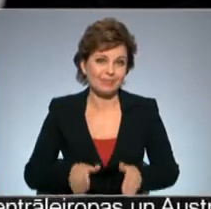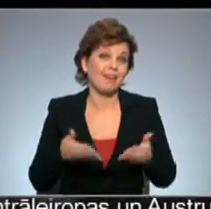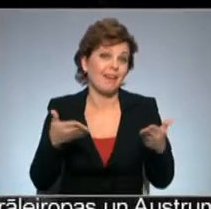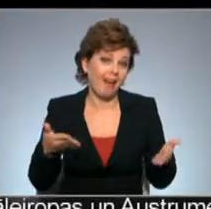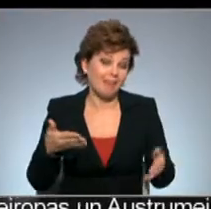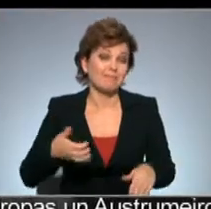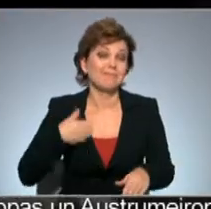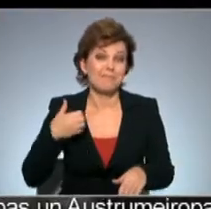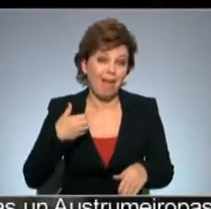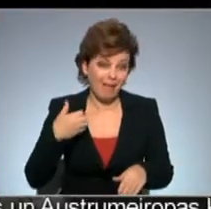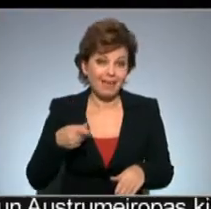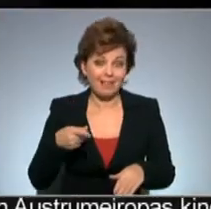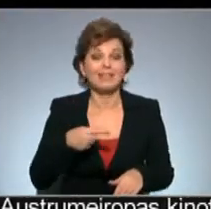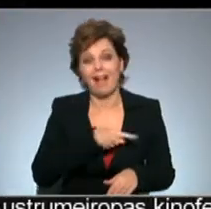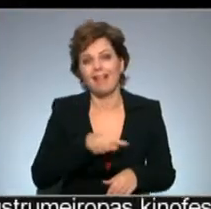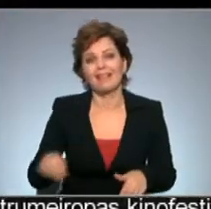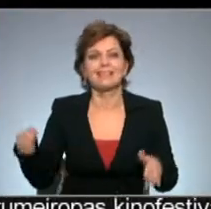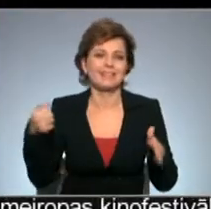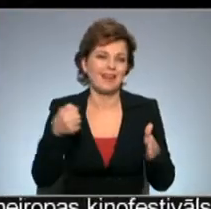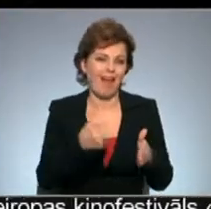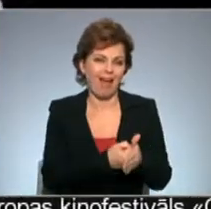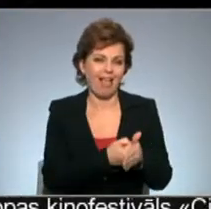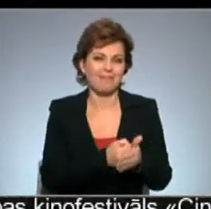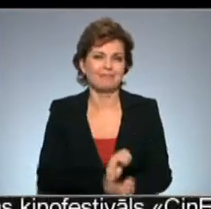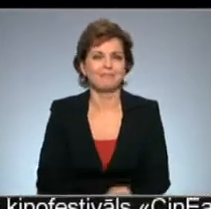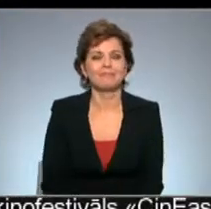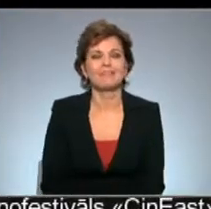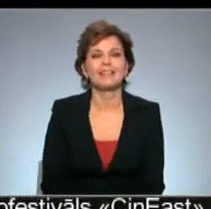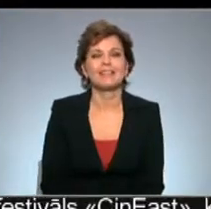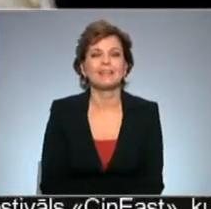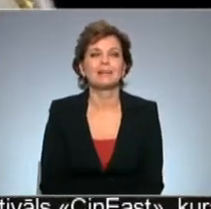līdz galam. Madara Rudzīdze, Interspriņģis, Latvijas televīzija.